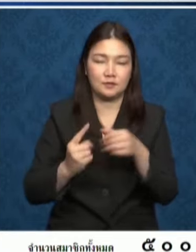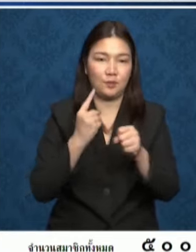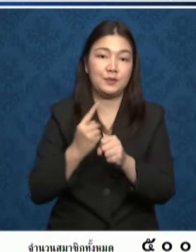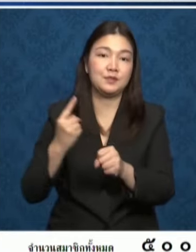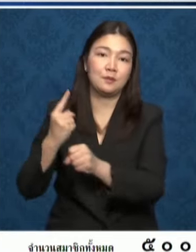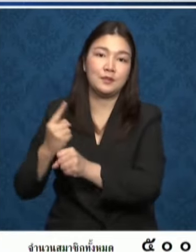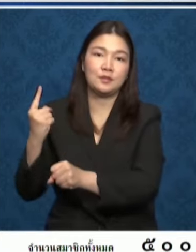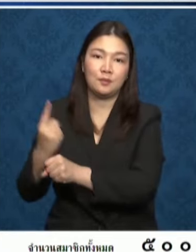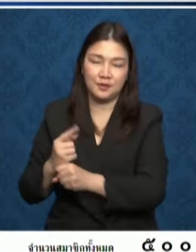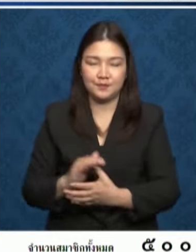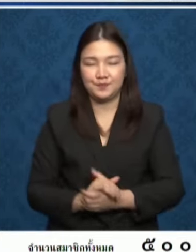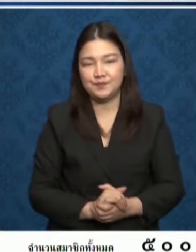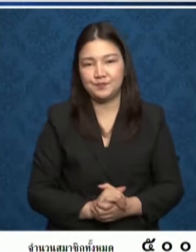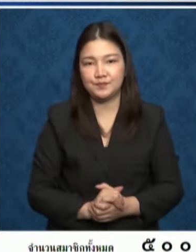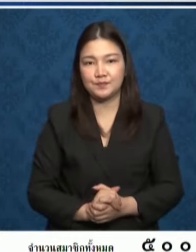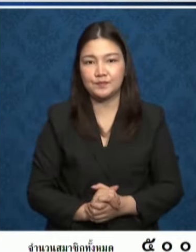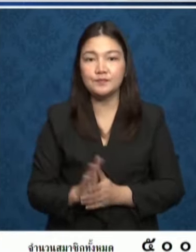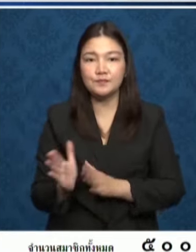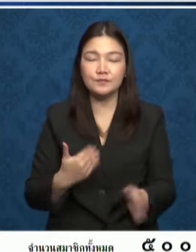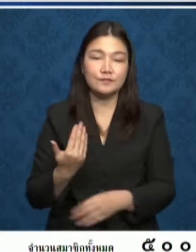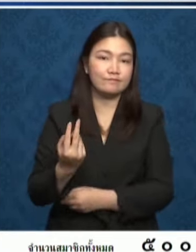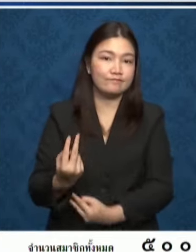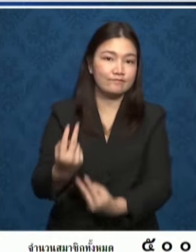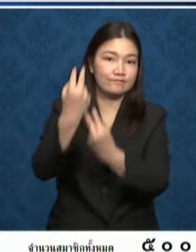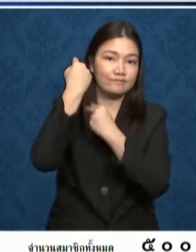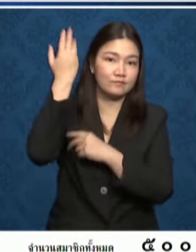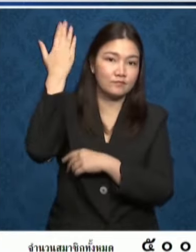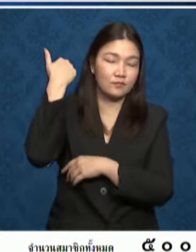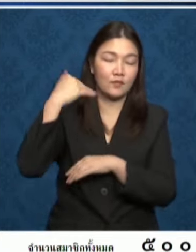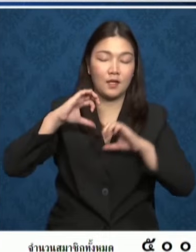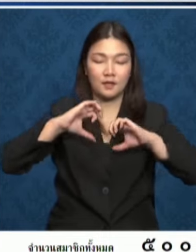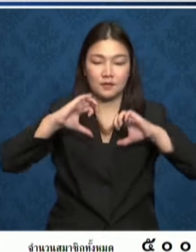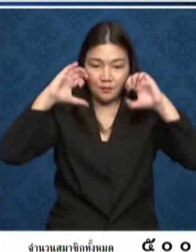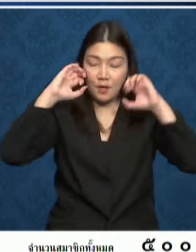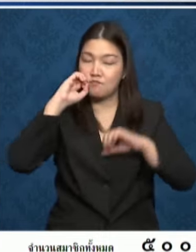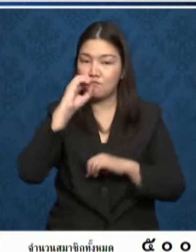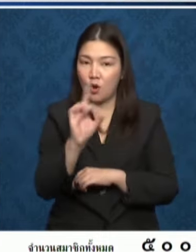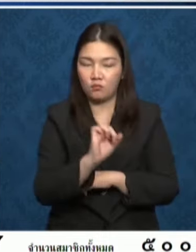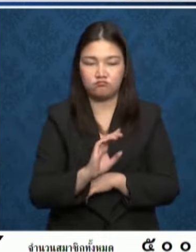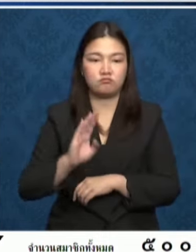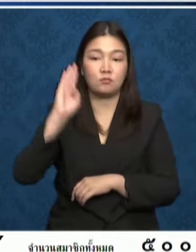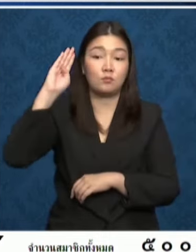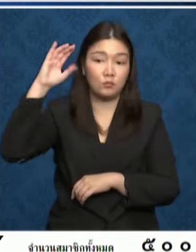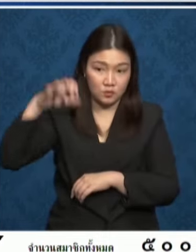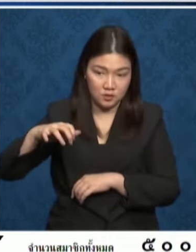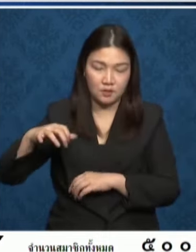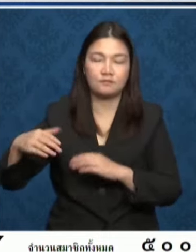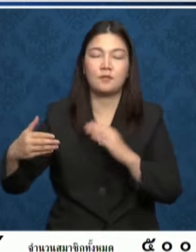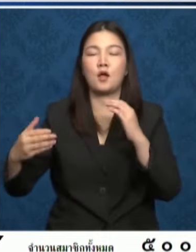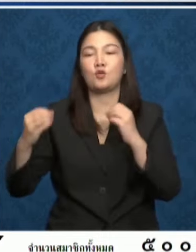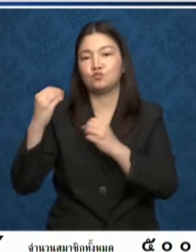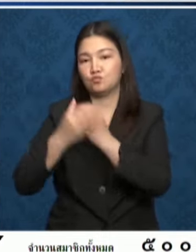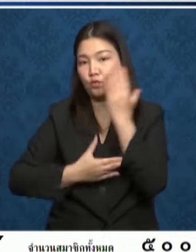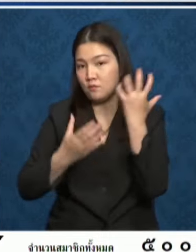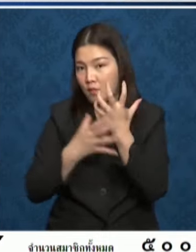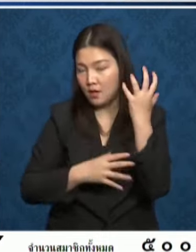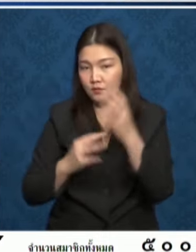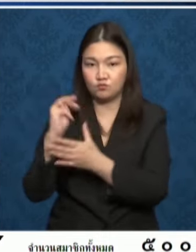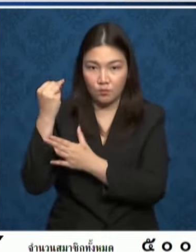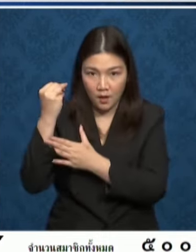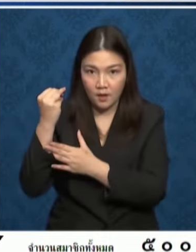ครับในอดีตนะครับรัฐได้ให้นายทูลสัมปทานป่าไม้ในพื้นที่ป่าบ้าน